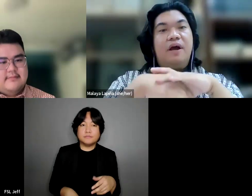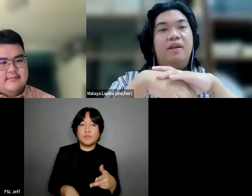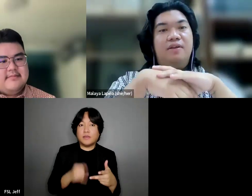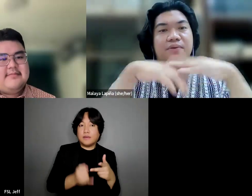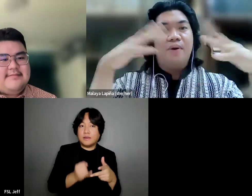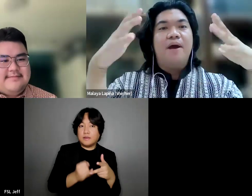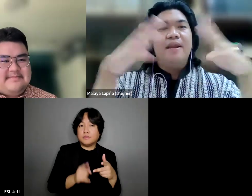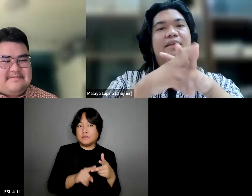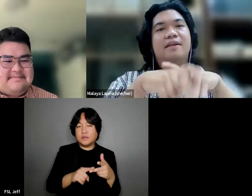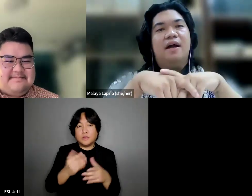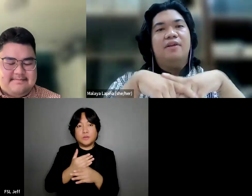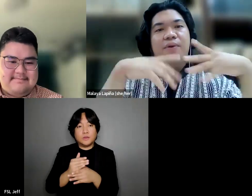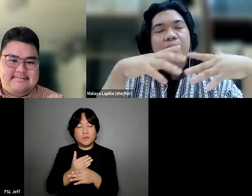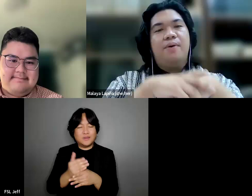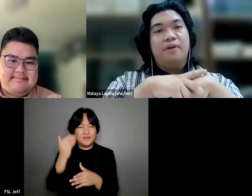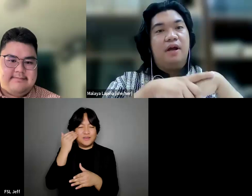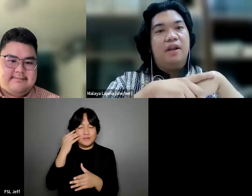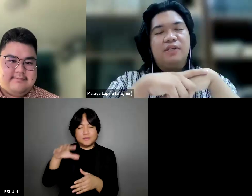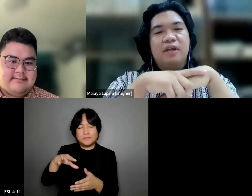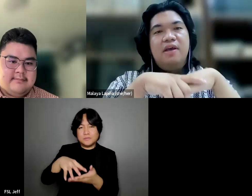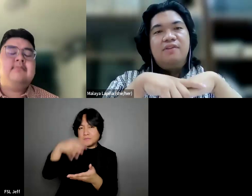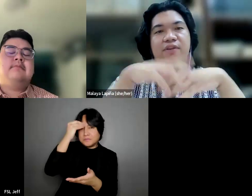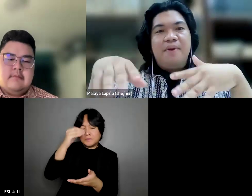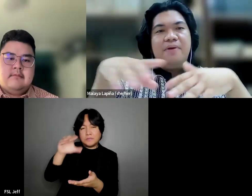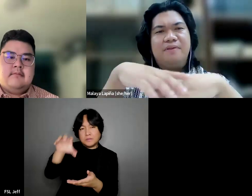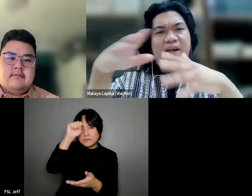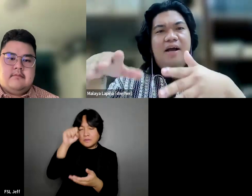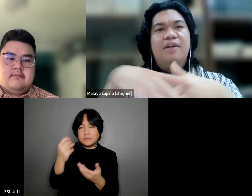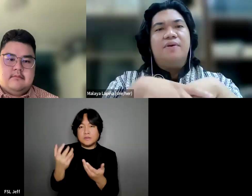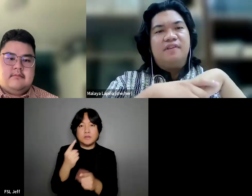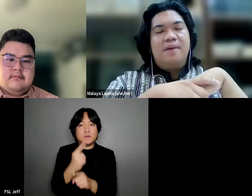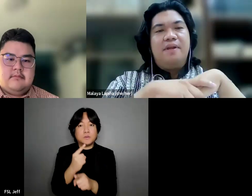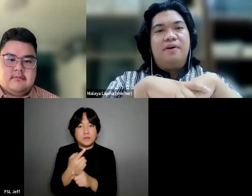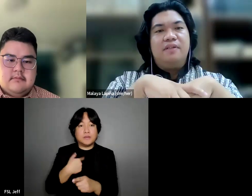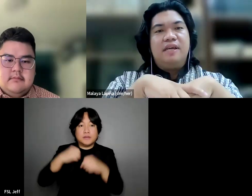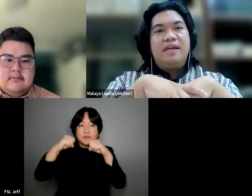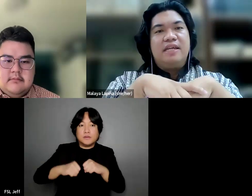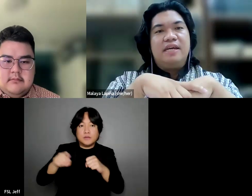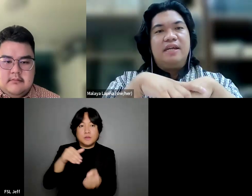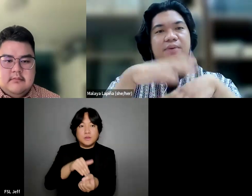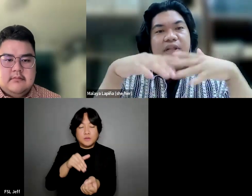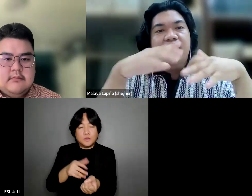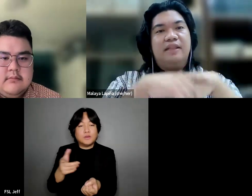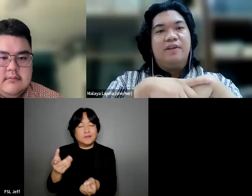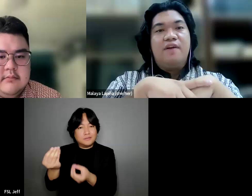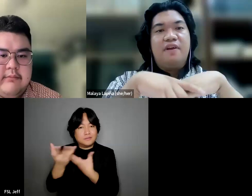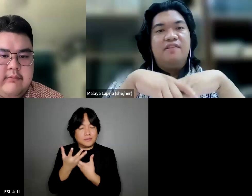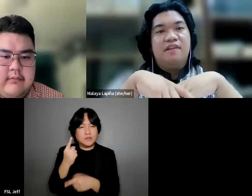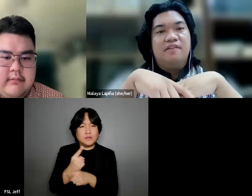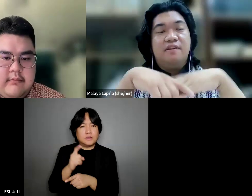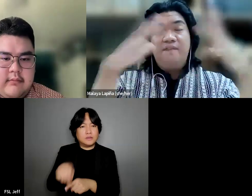no, nung nakuha nating knowledge, nung nakuha kong knowledge. So tama yung nag-agree din ako sa sinabi ni Doc Nikki kanina na we need to